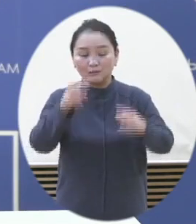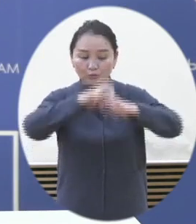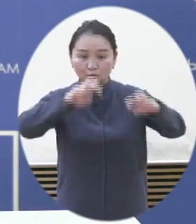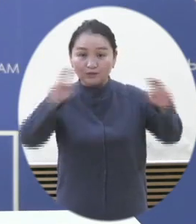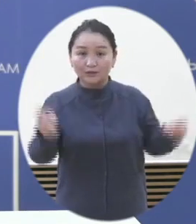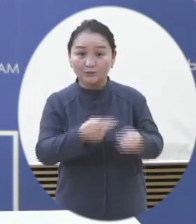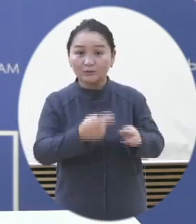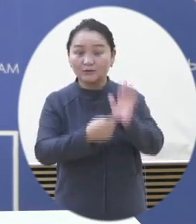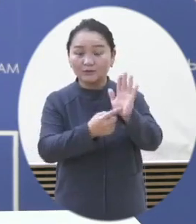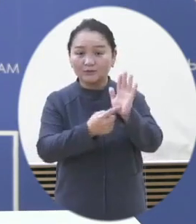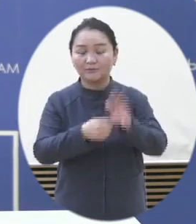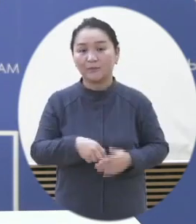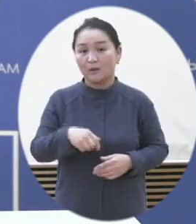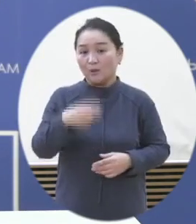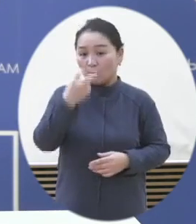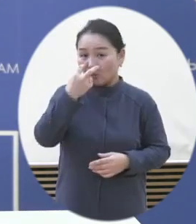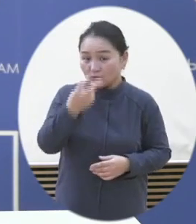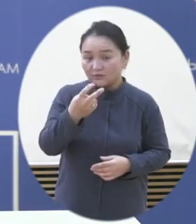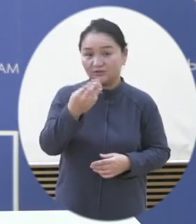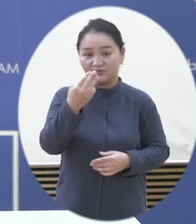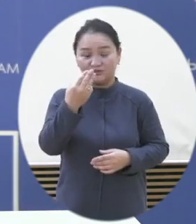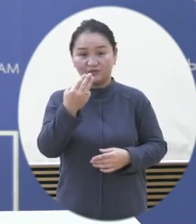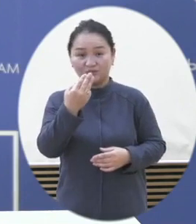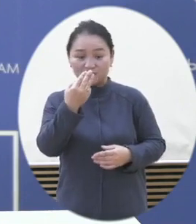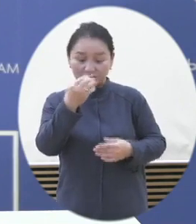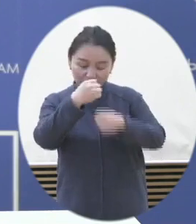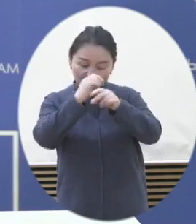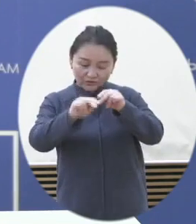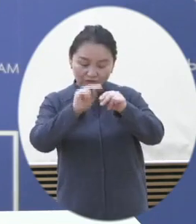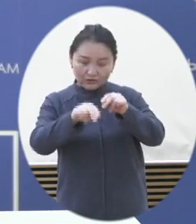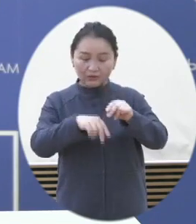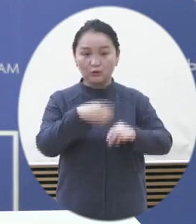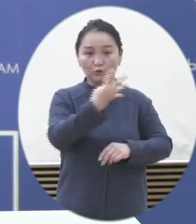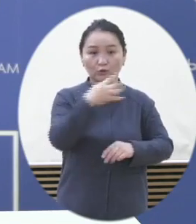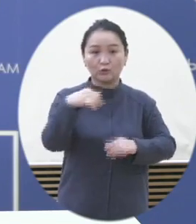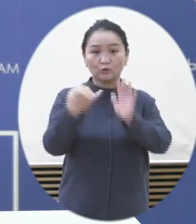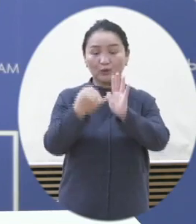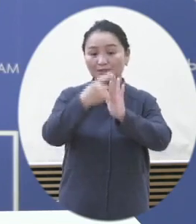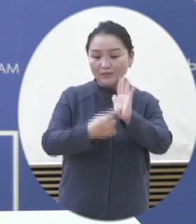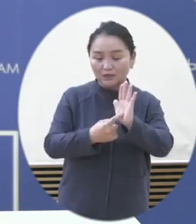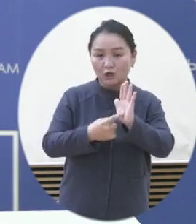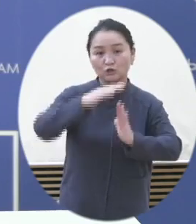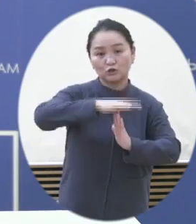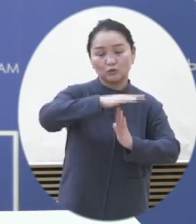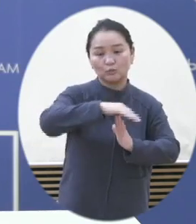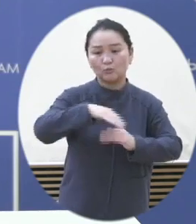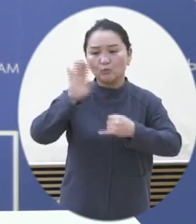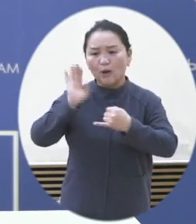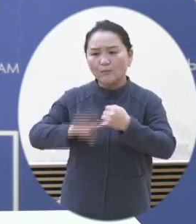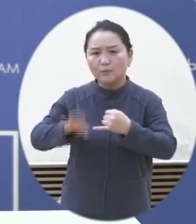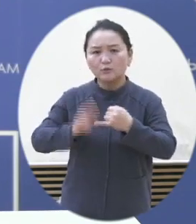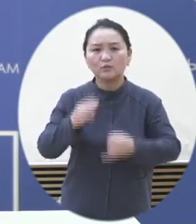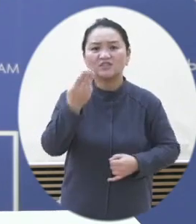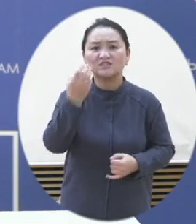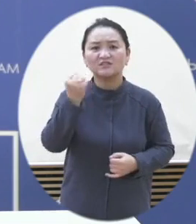тооцоололоор үзлэг шинжилгээгээр 4-6 сар зогсоосон тохиолдолд хожуу үе буюу 3-4 шатанд орсон хорт хавдрын